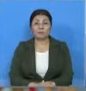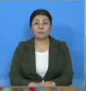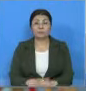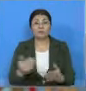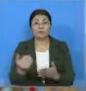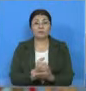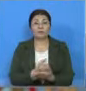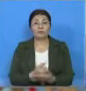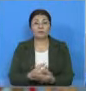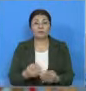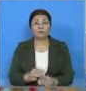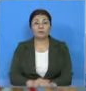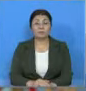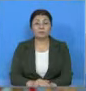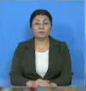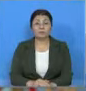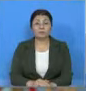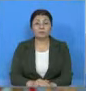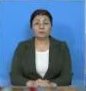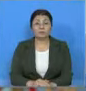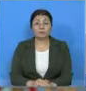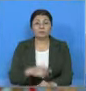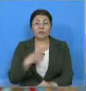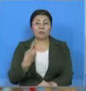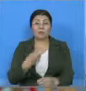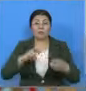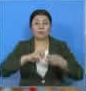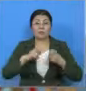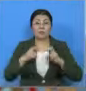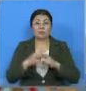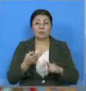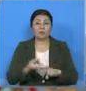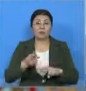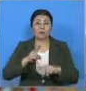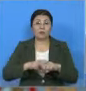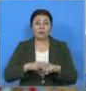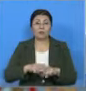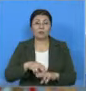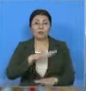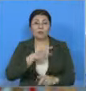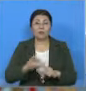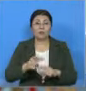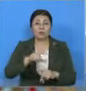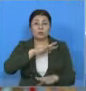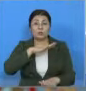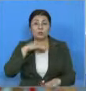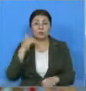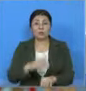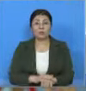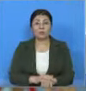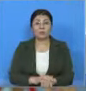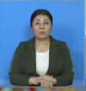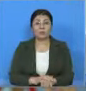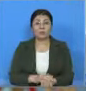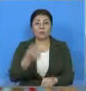находится, но очень мало процент находится. Это первая проблема. Вторая проблема – это очень много этих суеверных, так скажем,